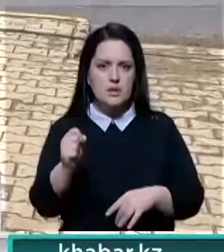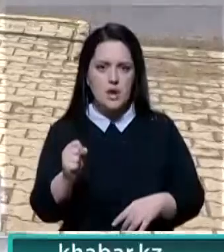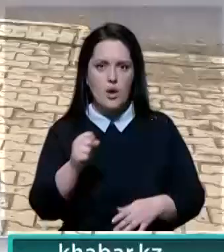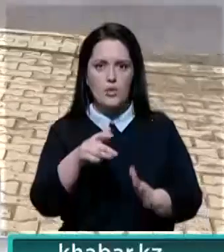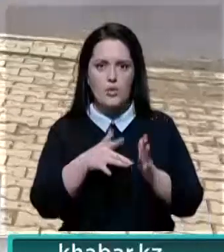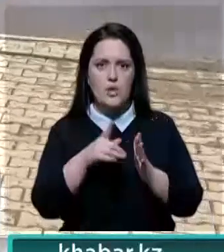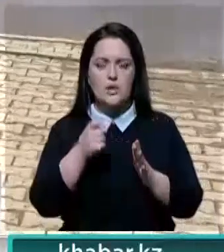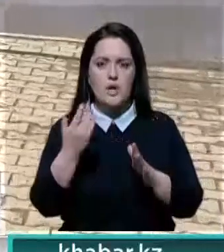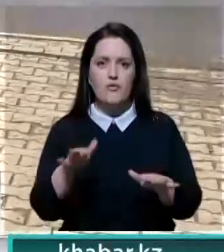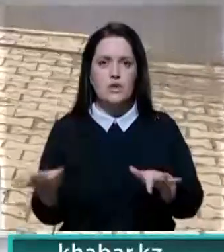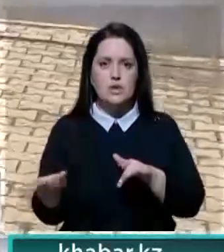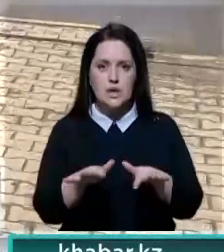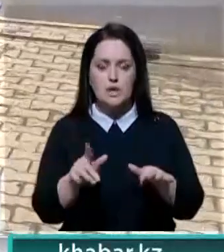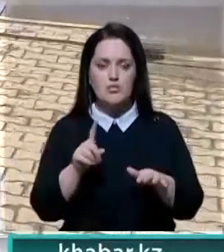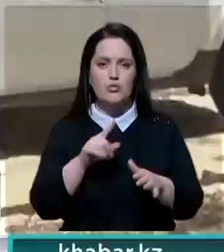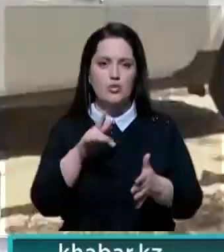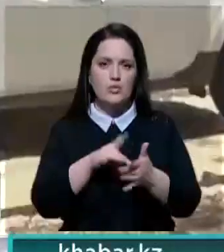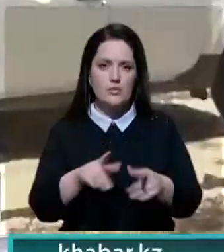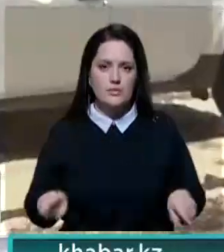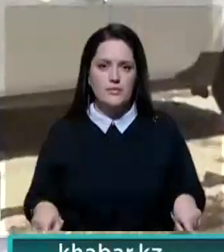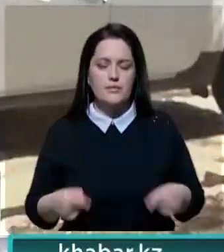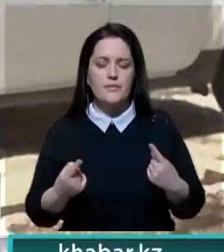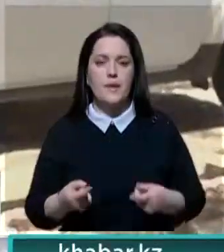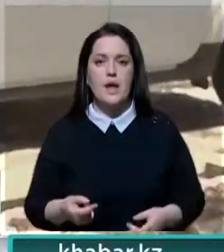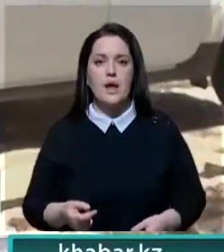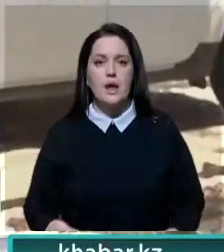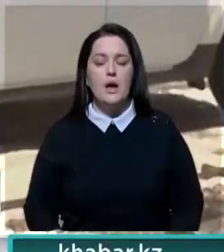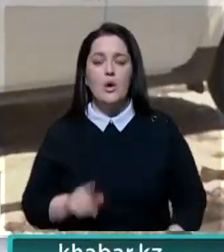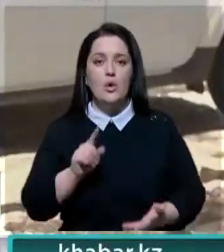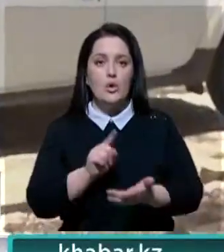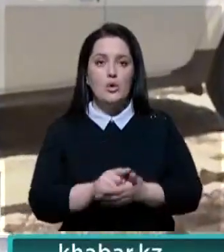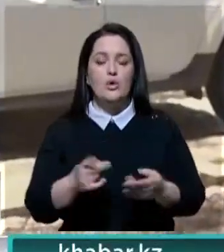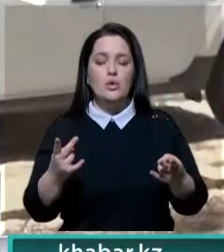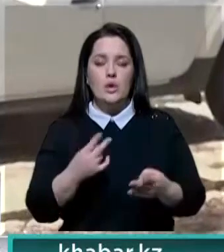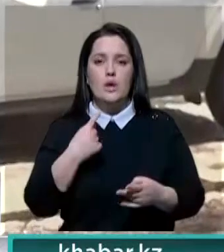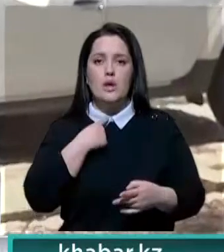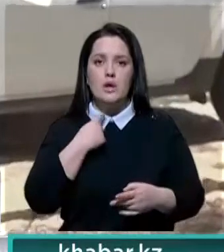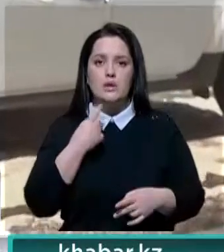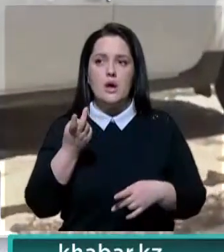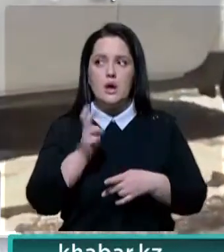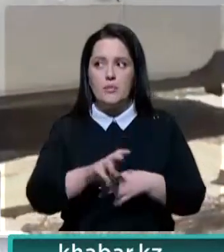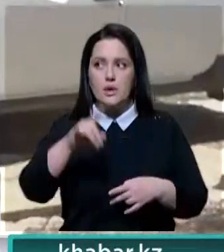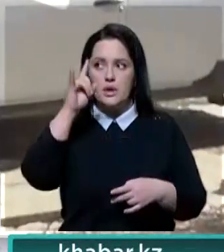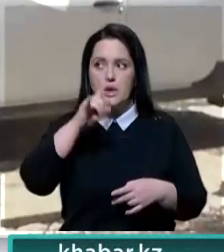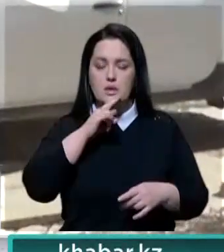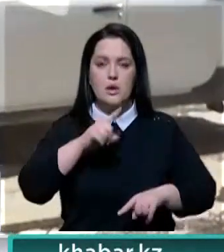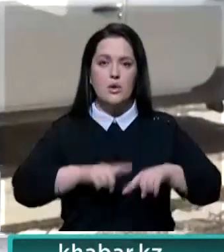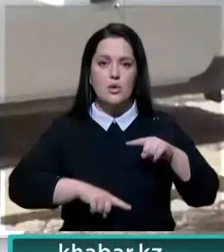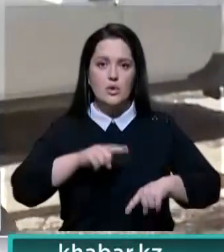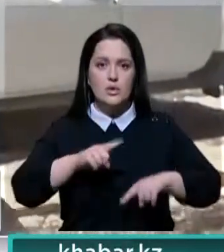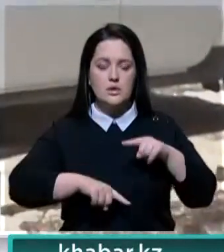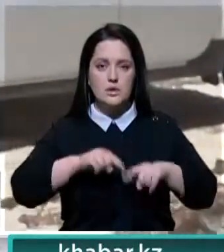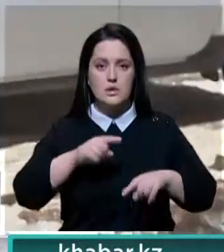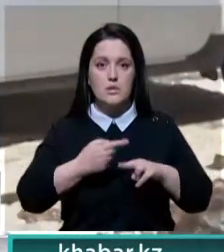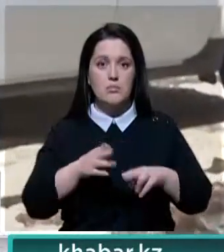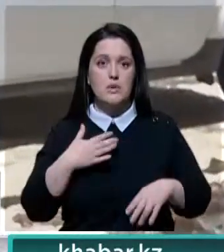его дела, то есть чтобы город процветал хотя бы. Поэтому долг как бы обязательно проголосовать. Казахстан, родина,